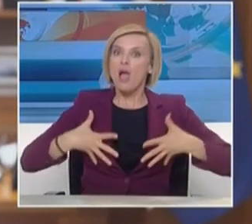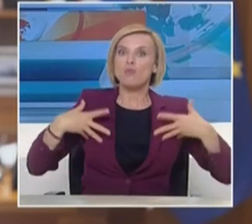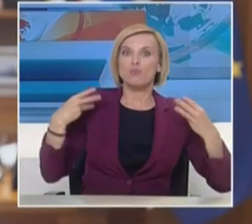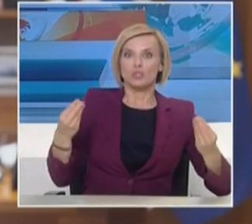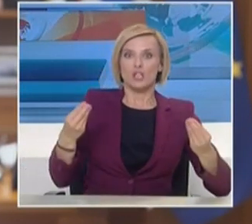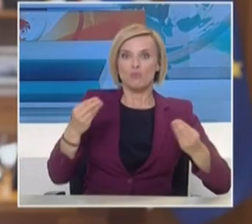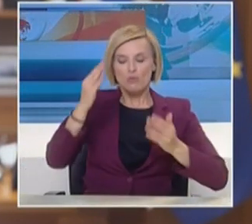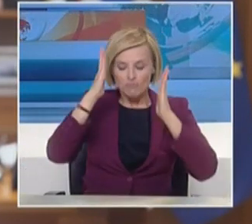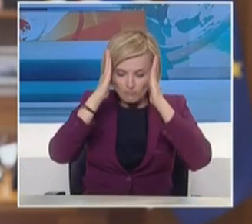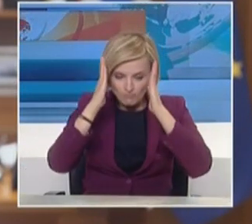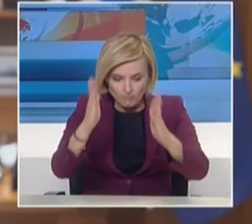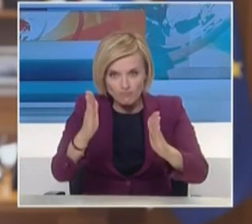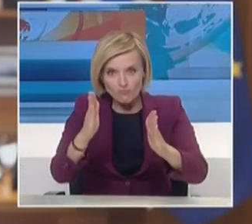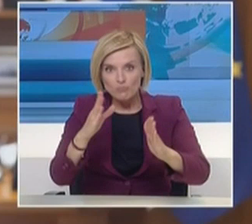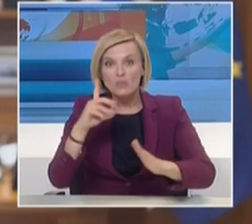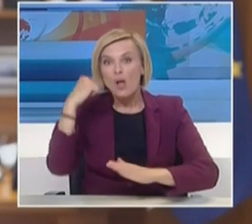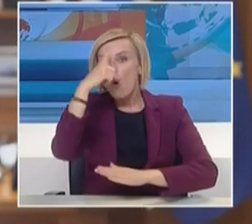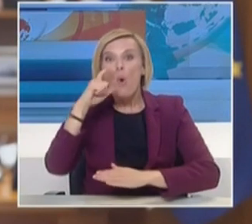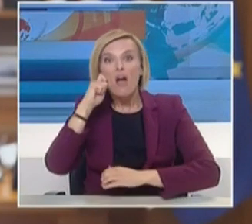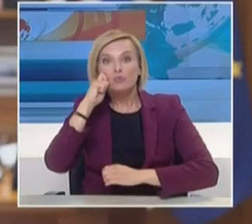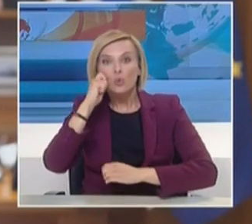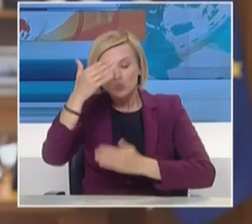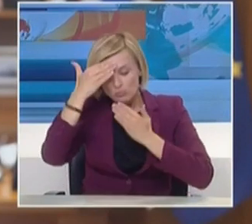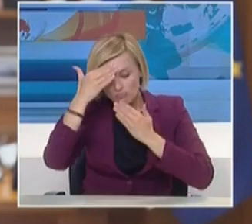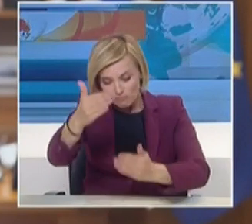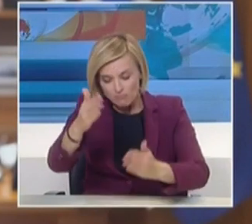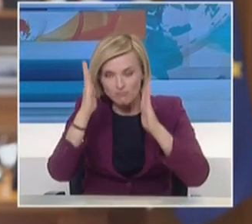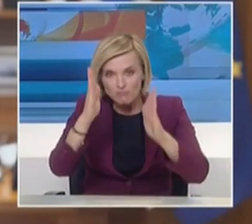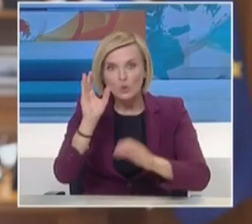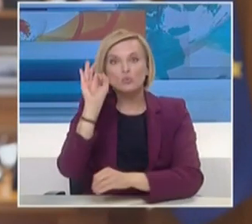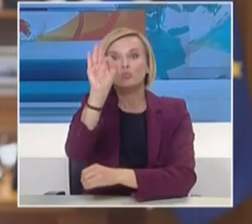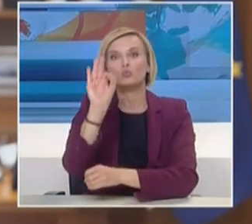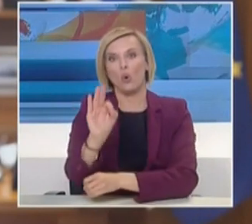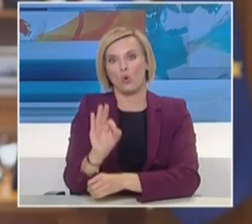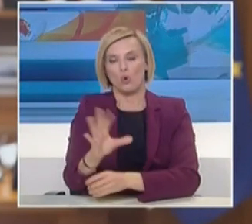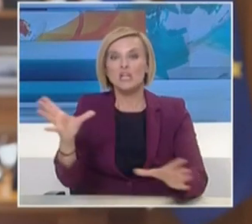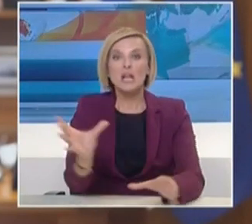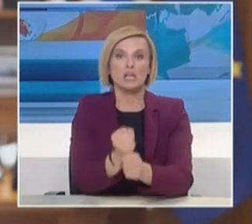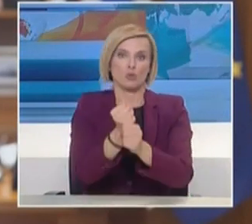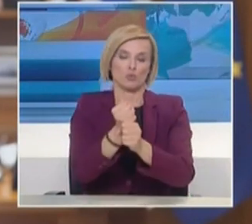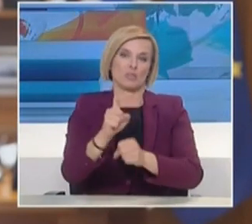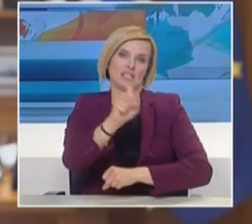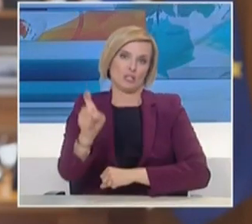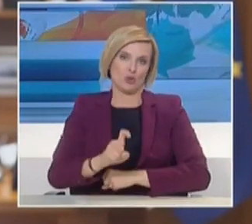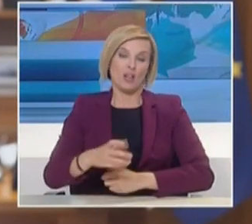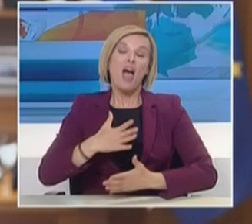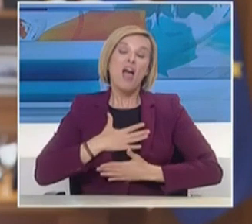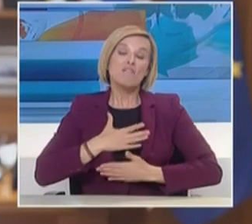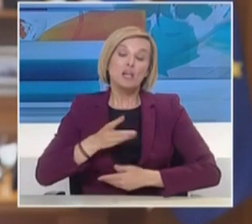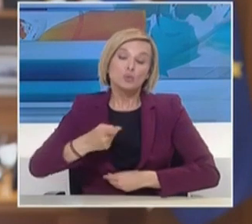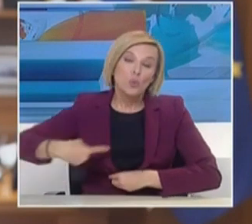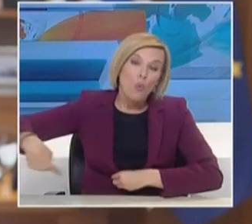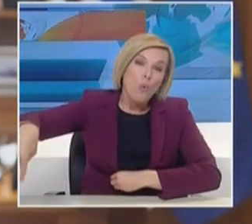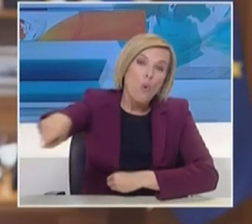ξοδεύει τον εαυτό του σε έναν άξιο σκοπό. Εκ μέρους των Ελληνίδων και των Ελλήνων, τους ευχαριστώ. Και σας